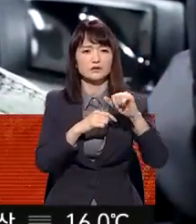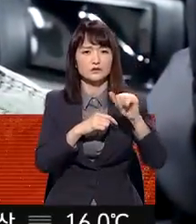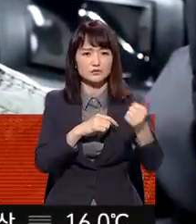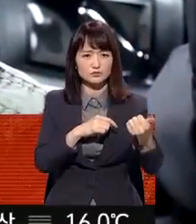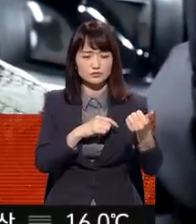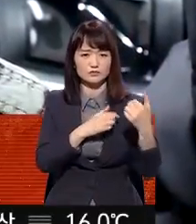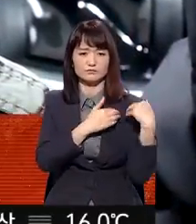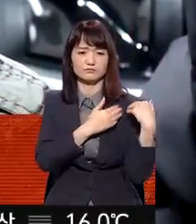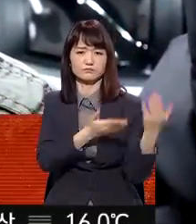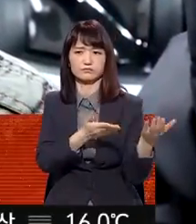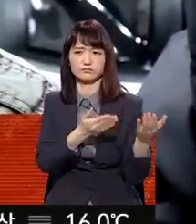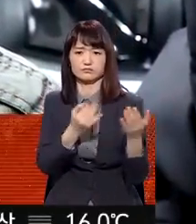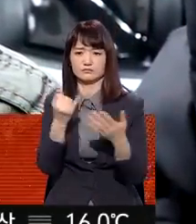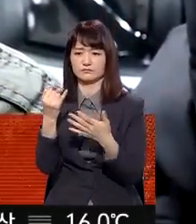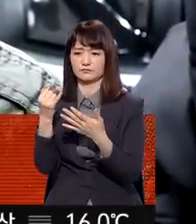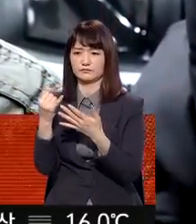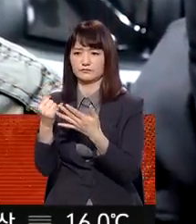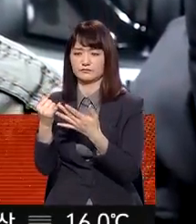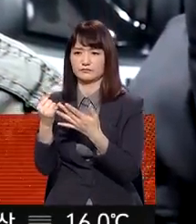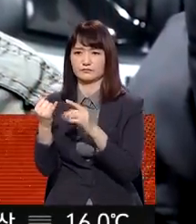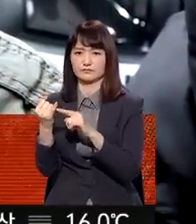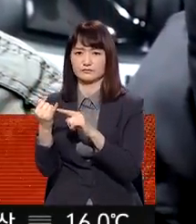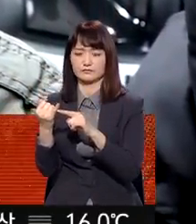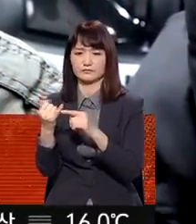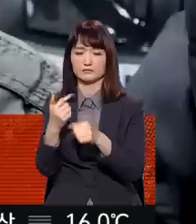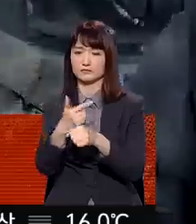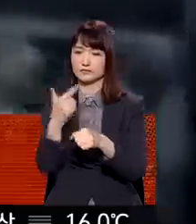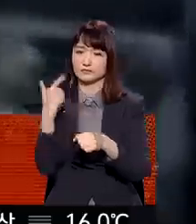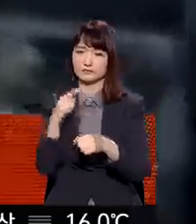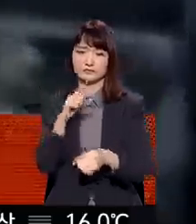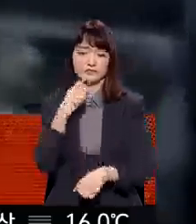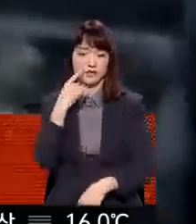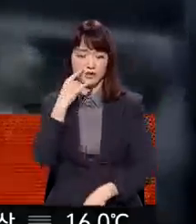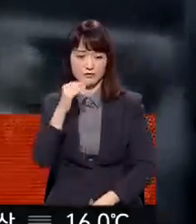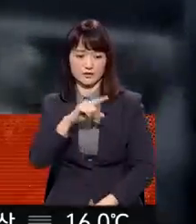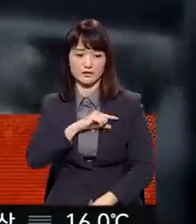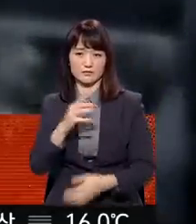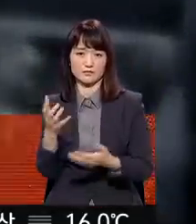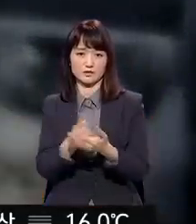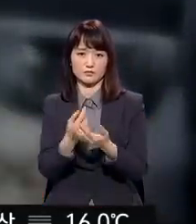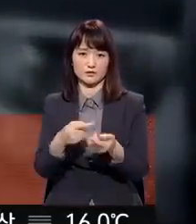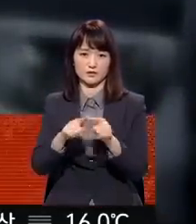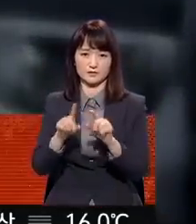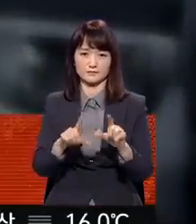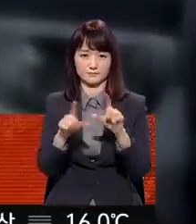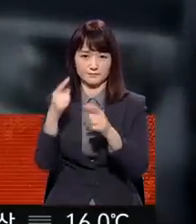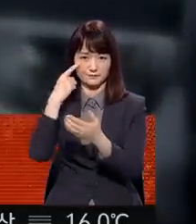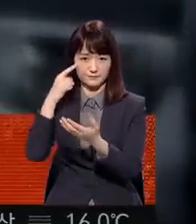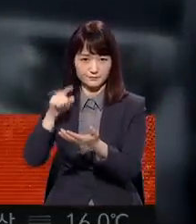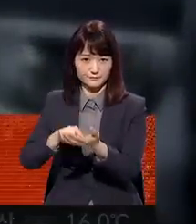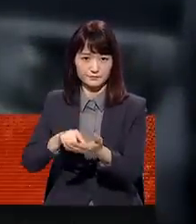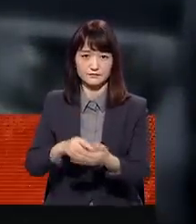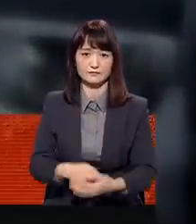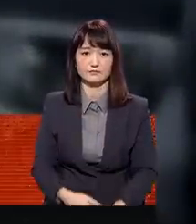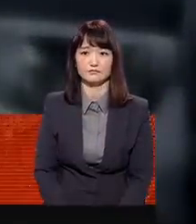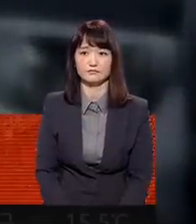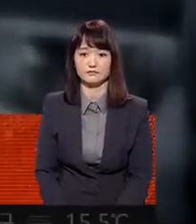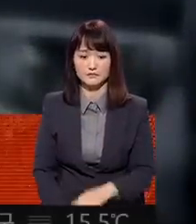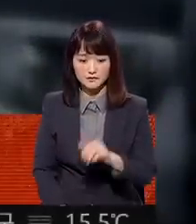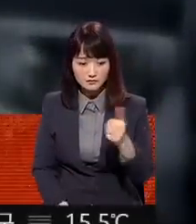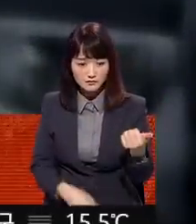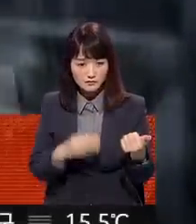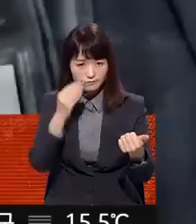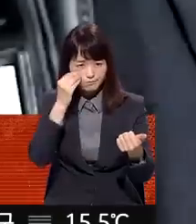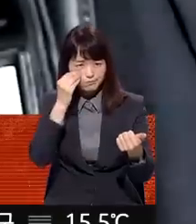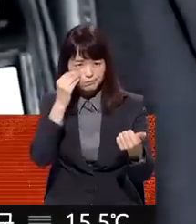셋째 딸입니다. 이들 모녀는 6년쯤 전부터요. 이 어머니 명의의 이 집에서 함께 살아온 것으로 드러났습니다. 시신을 얼마